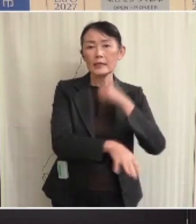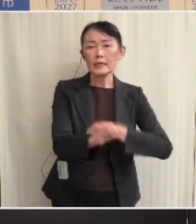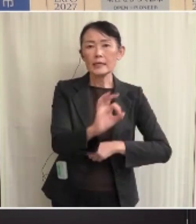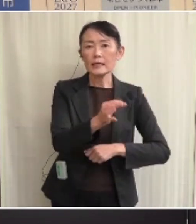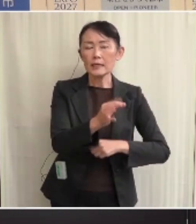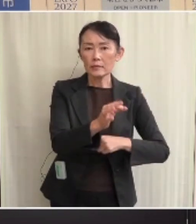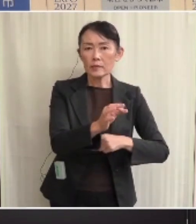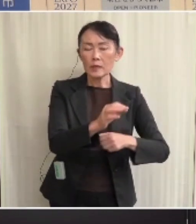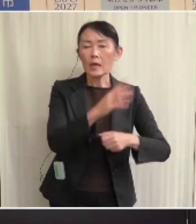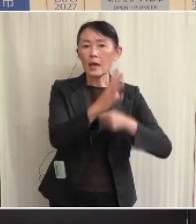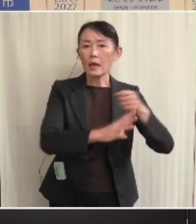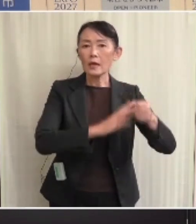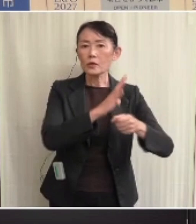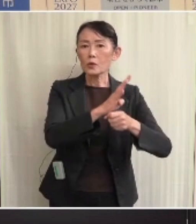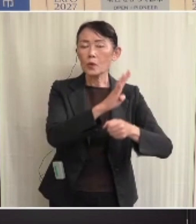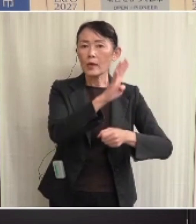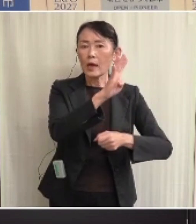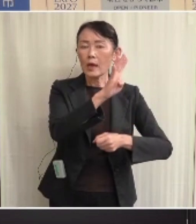4年後に、